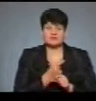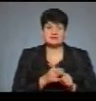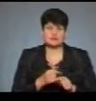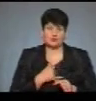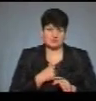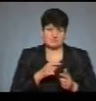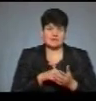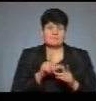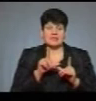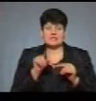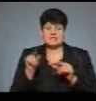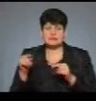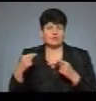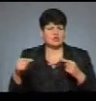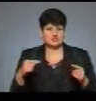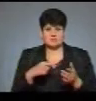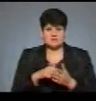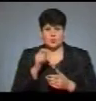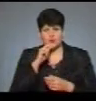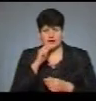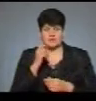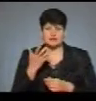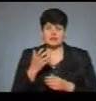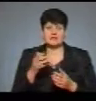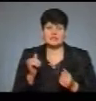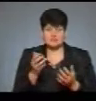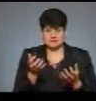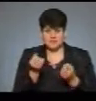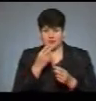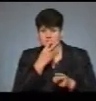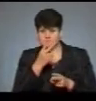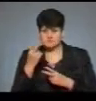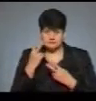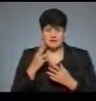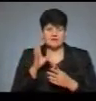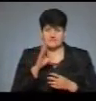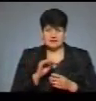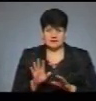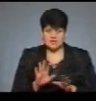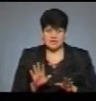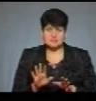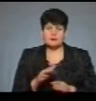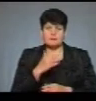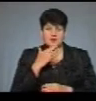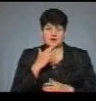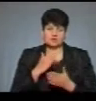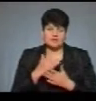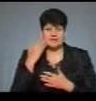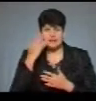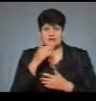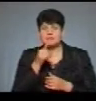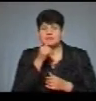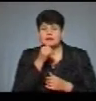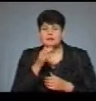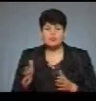ми їздимо по інших містах, не тільки Україна, але й черпаємо ці ідеї. На жаль, не все вдається. Багато яких ідей ми, на жаль,